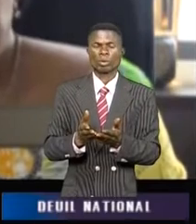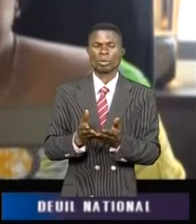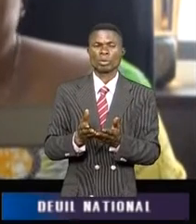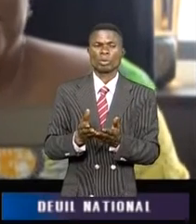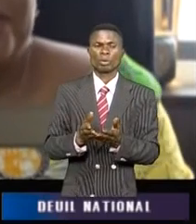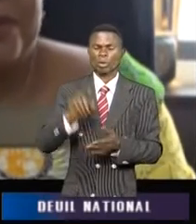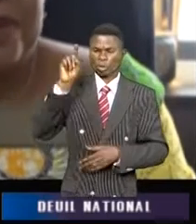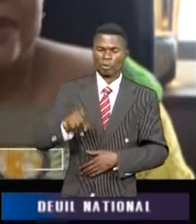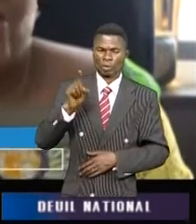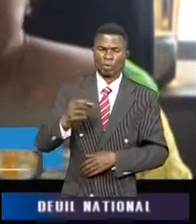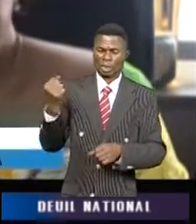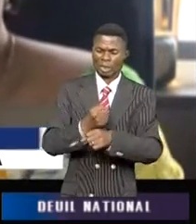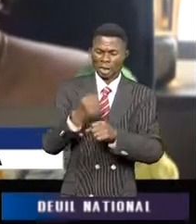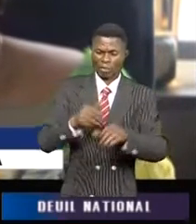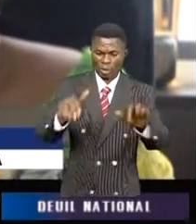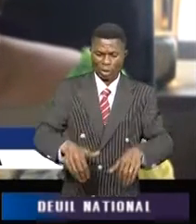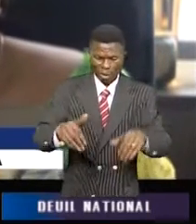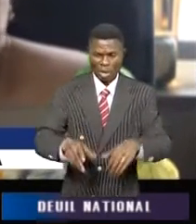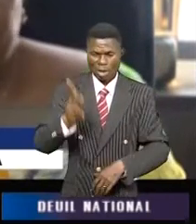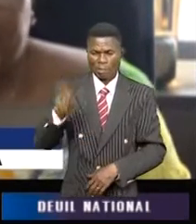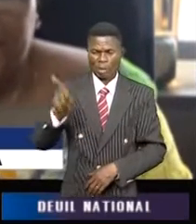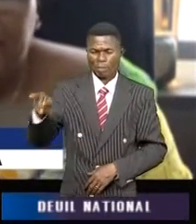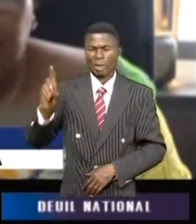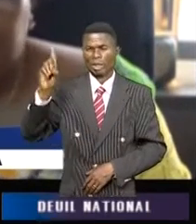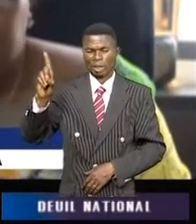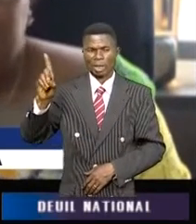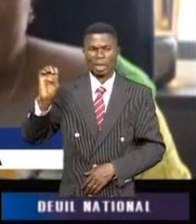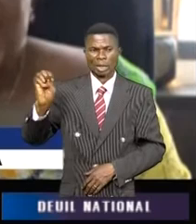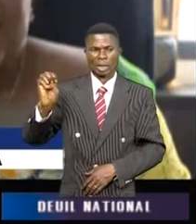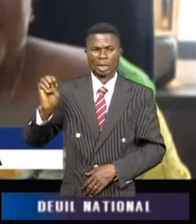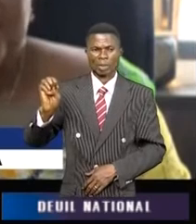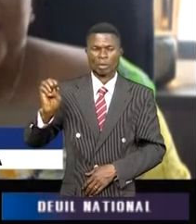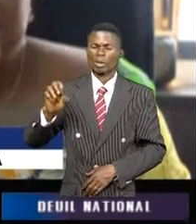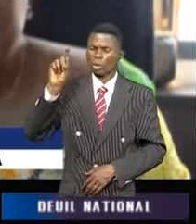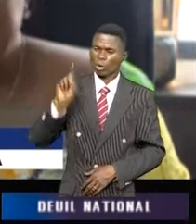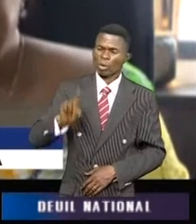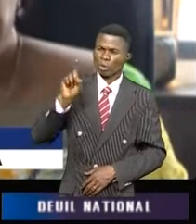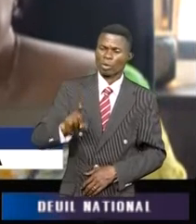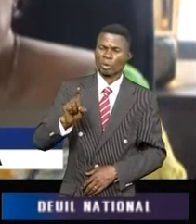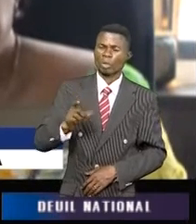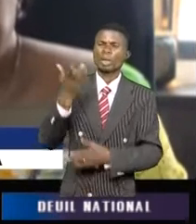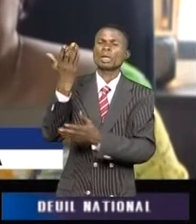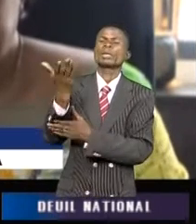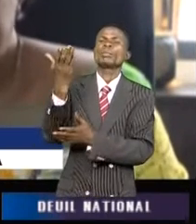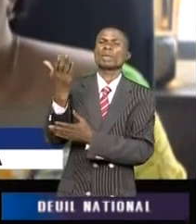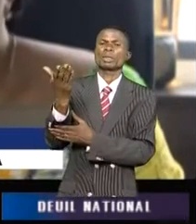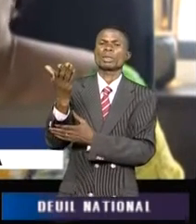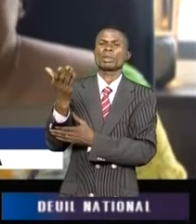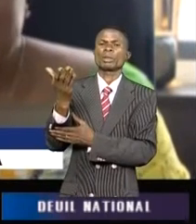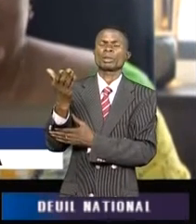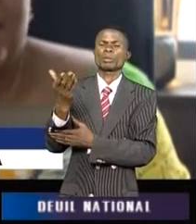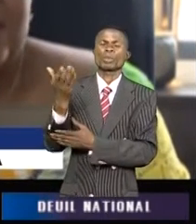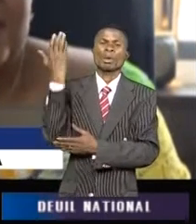il faut le PPP. Comment faire le PPP? Il fallait faire appel aux